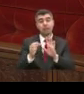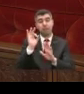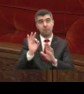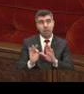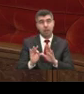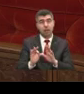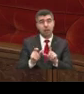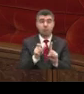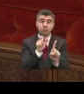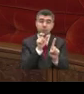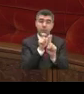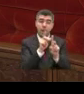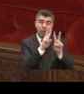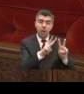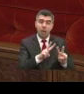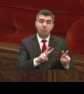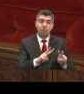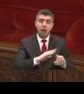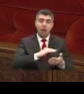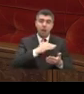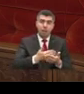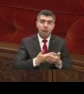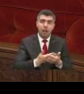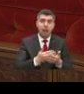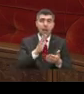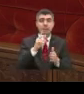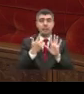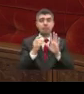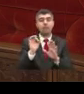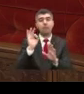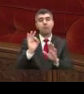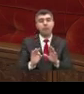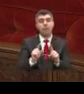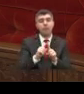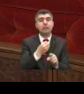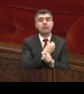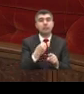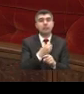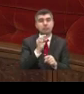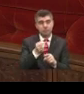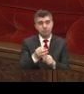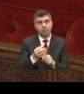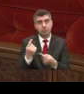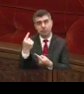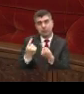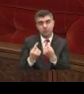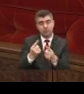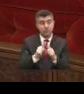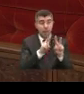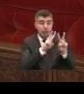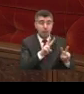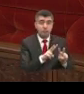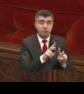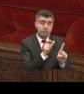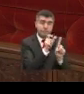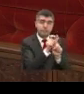تتم المراقبة ديال الحمل ديالهم، و70% ديال الولادات في مؤسسات صحية، هذا يعني أن هناك نسبة مازال ما كيتراقبوش. هذا هنا